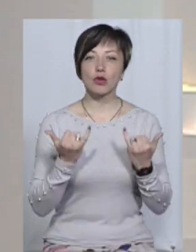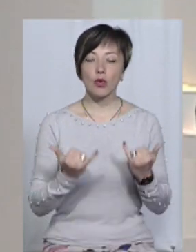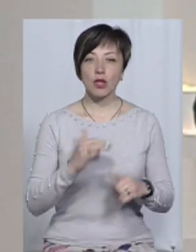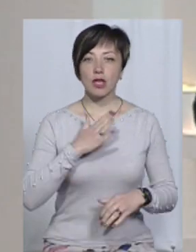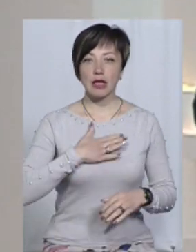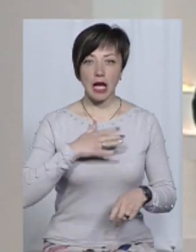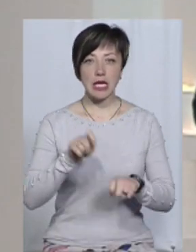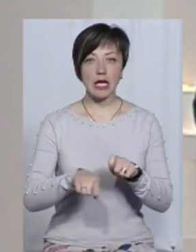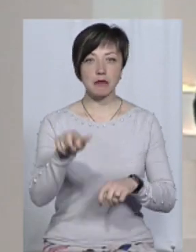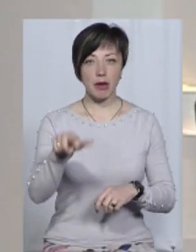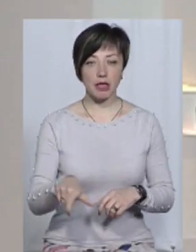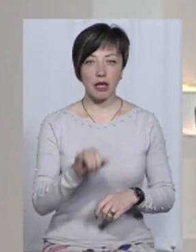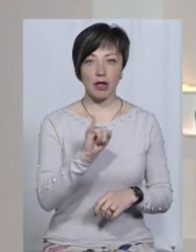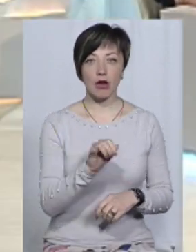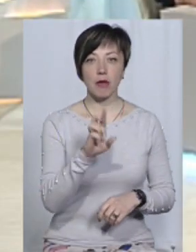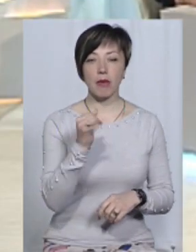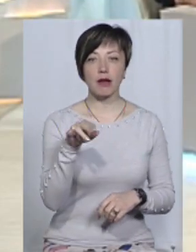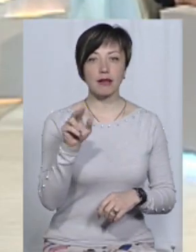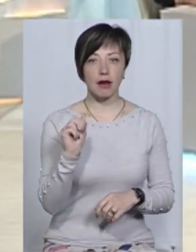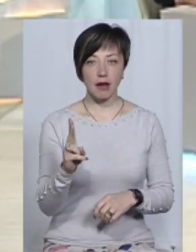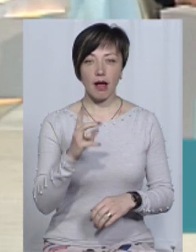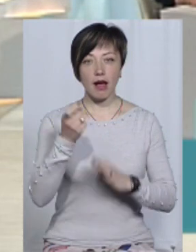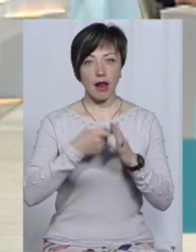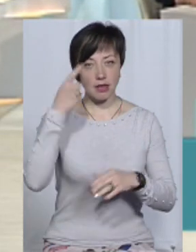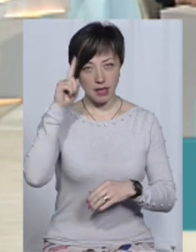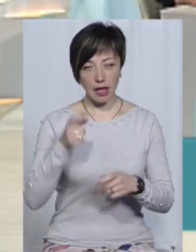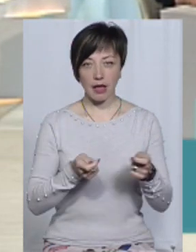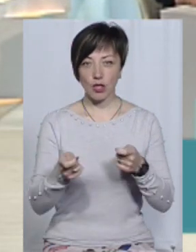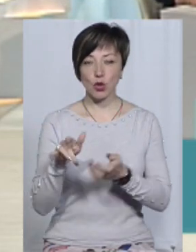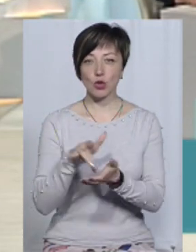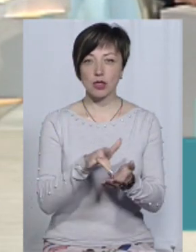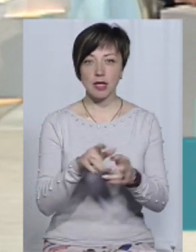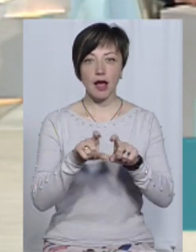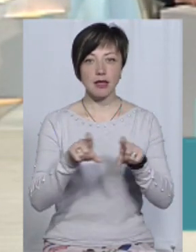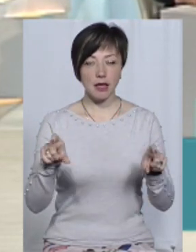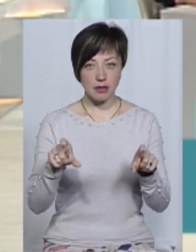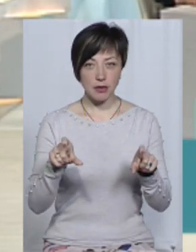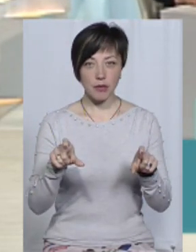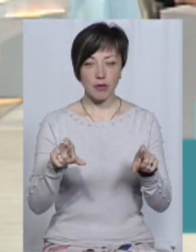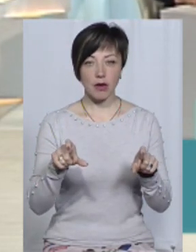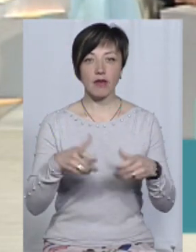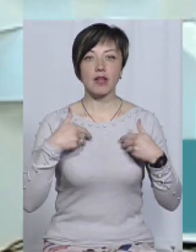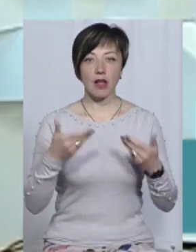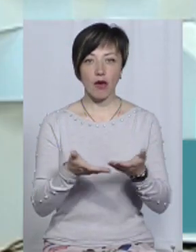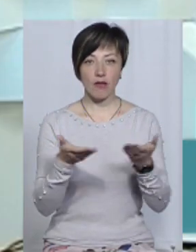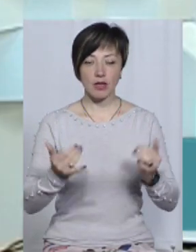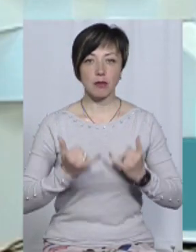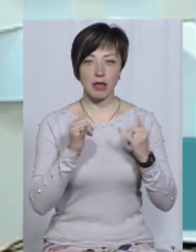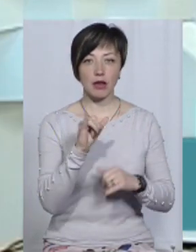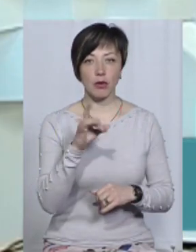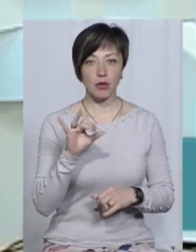Сьогодні наш експерт Ігор Байдак, краєзнавець, керівник туристичної агенції. Вітаю вас, пане